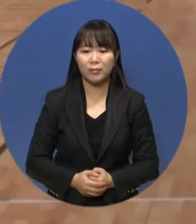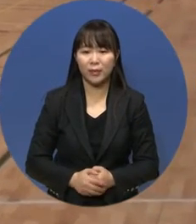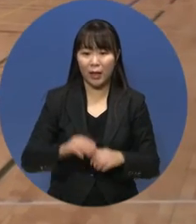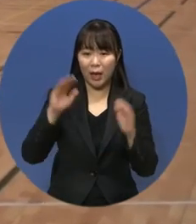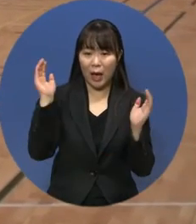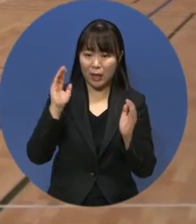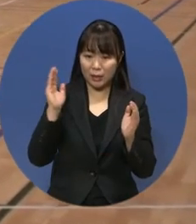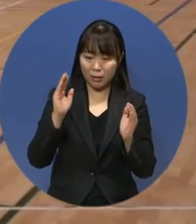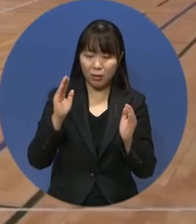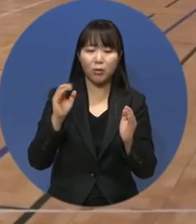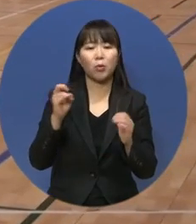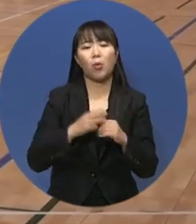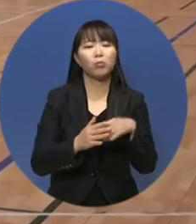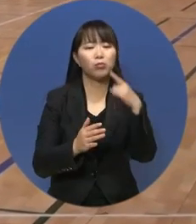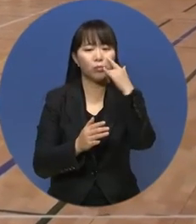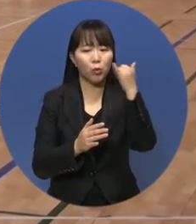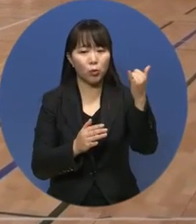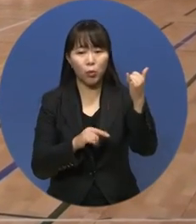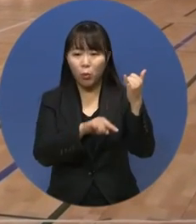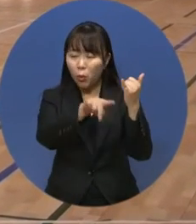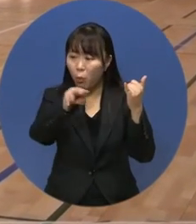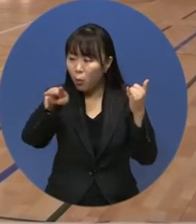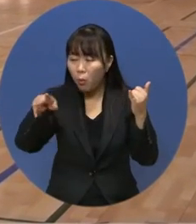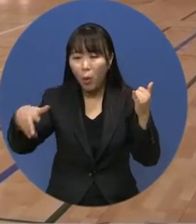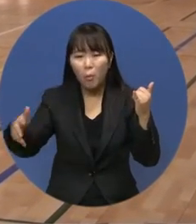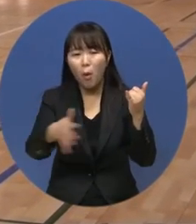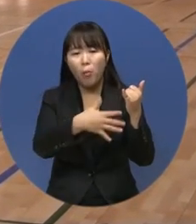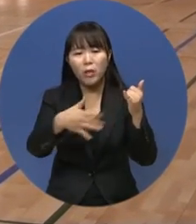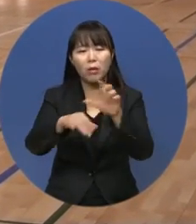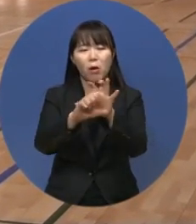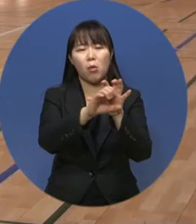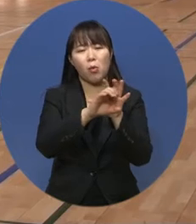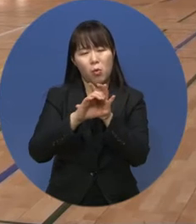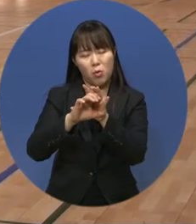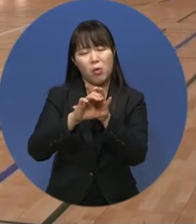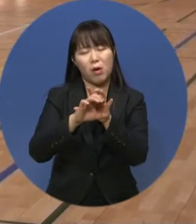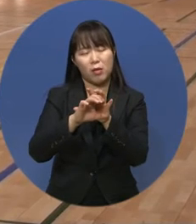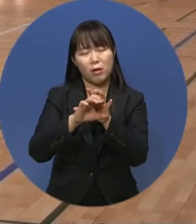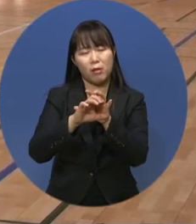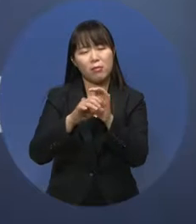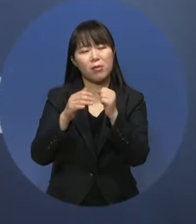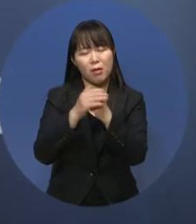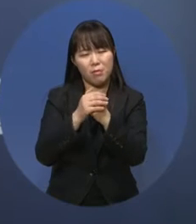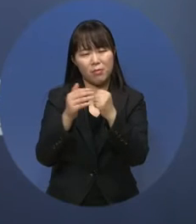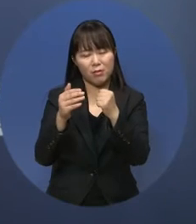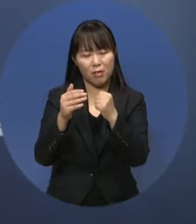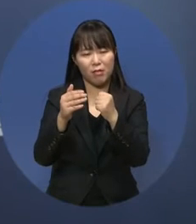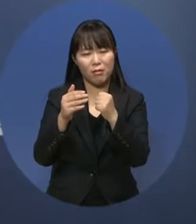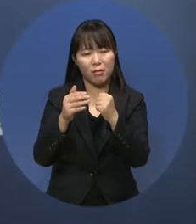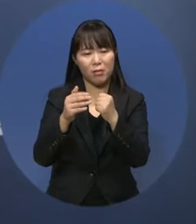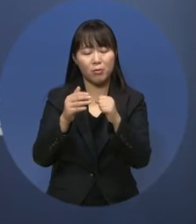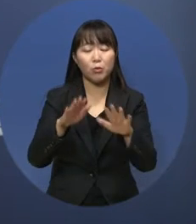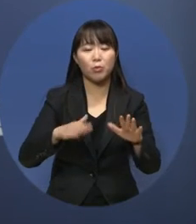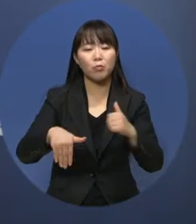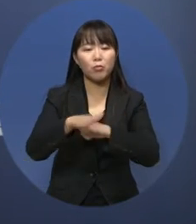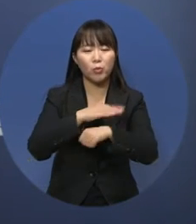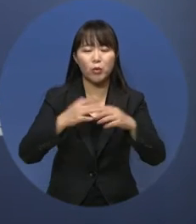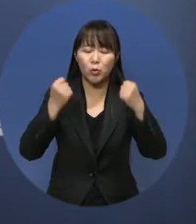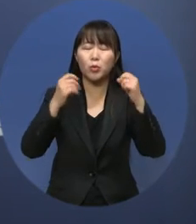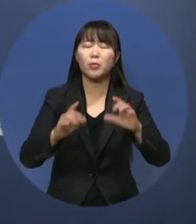학생들도 부모들도 찾아볼 수 없는 코로나 일고 가 만들어준 졸업식 날에 모습이었습니다